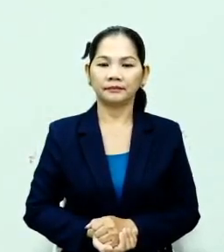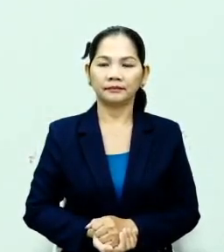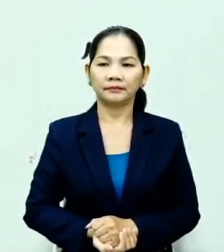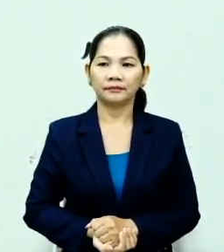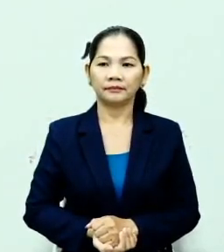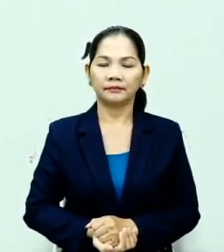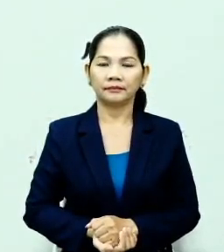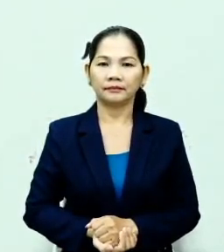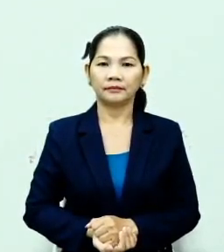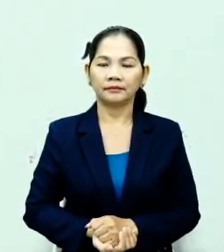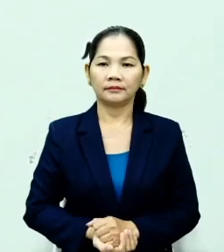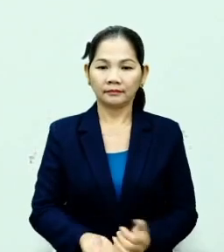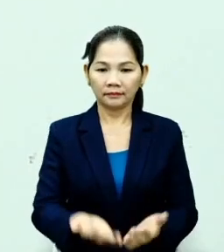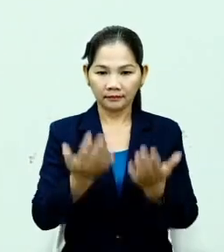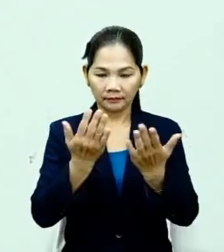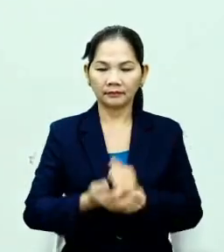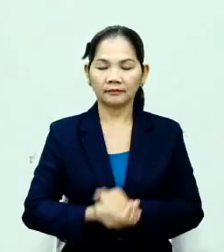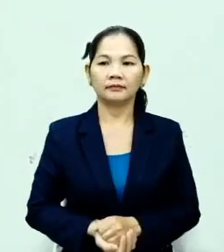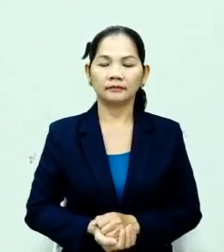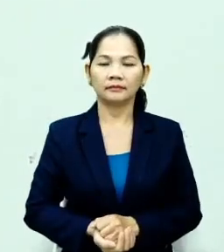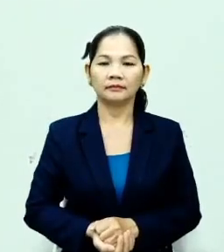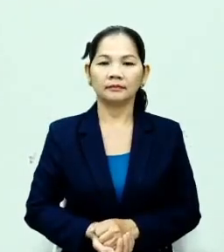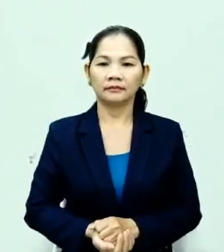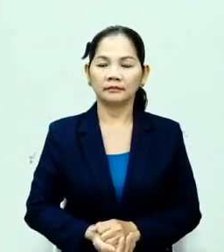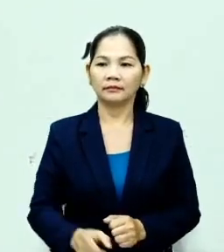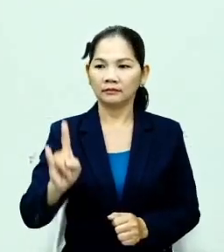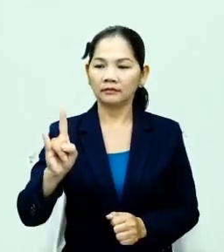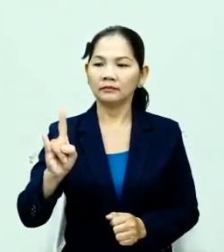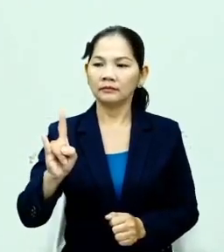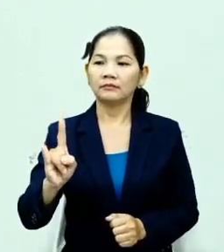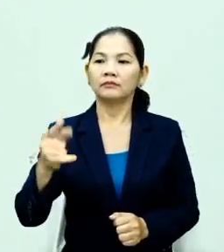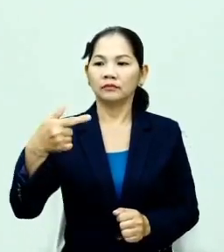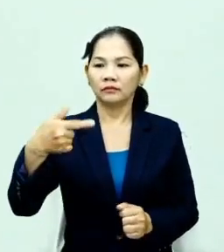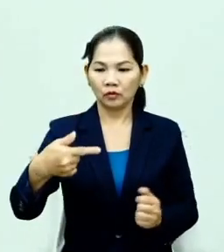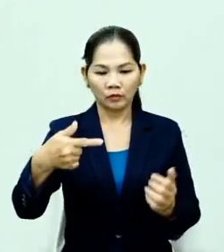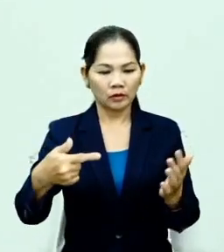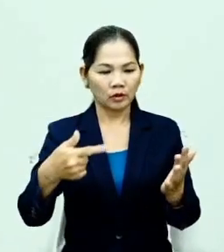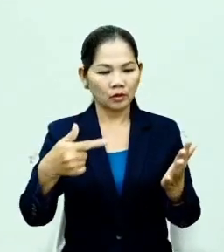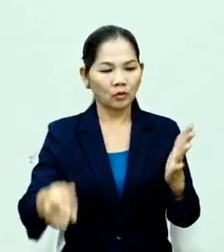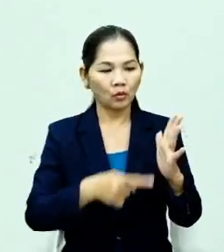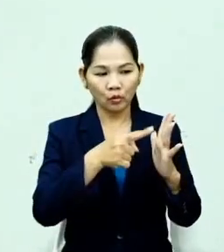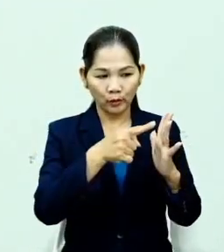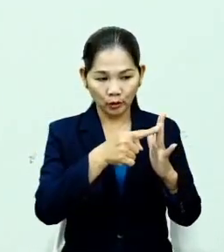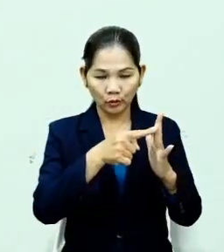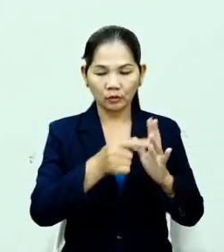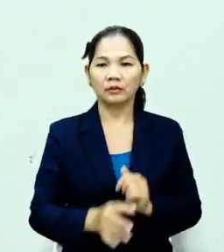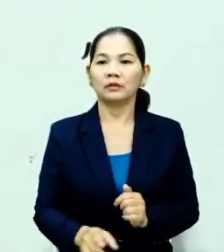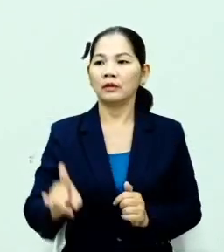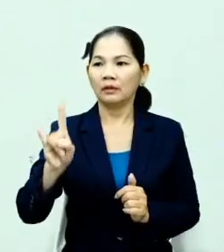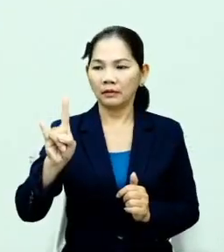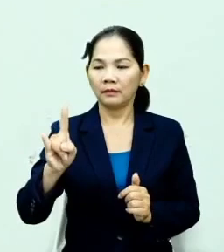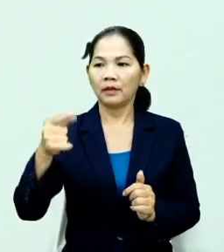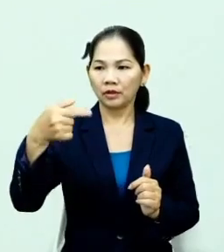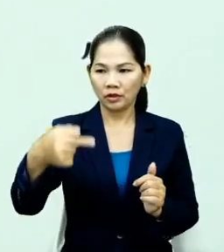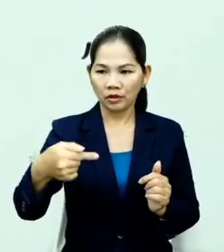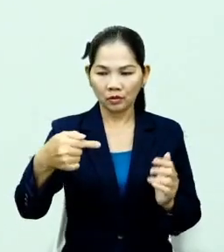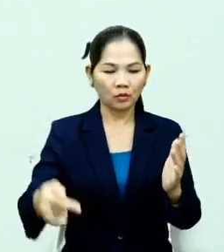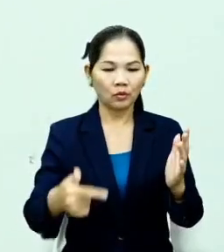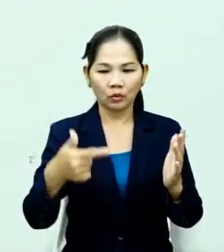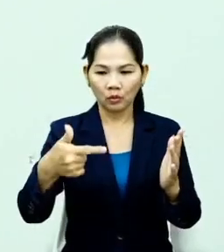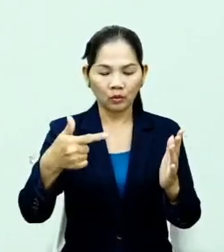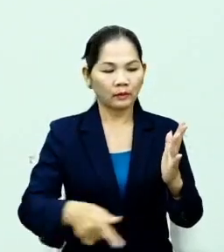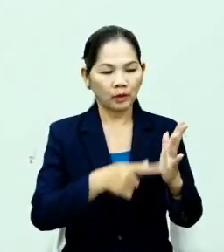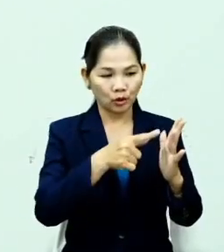cha con tiêm toán cha mà châu ố mà châu cha mà đồng tiện lá con mà chô